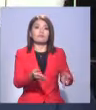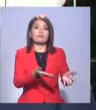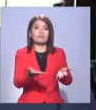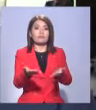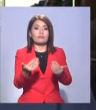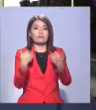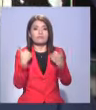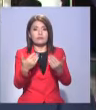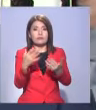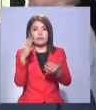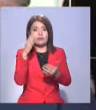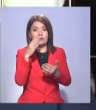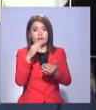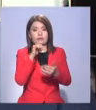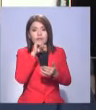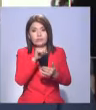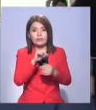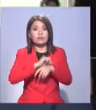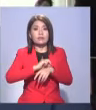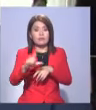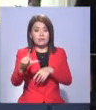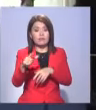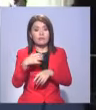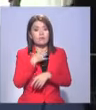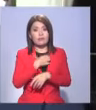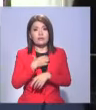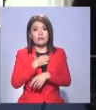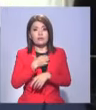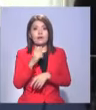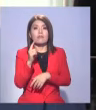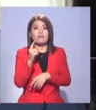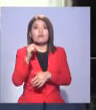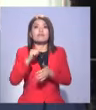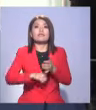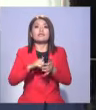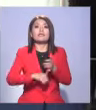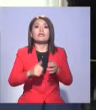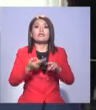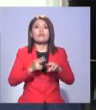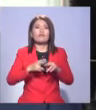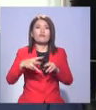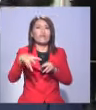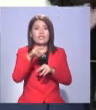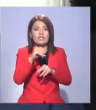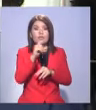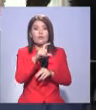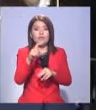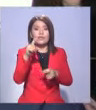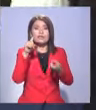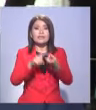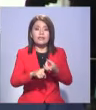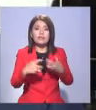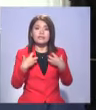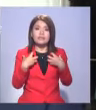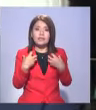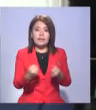күшейту туралы бастамасы өте маңызды. Себебі соңғы жылдары бүкіл адамға қатысы бар денсаулық